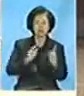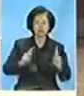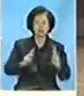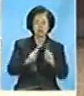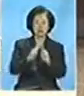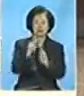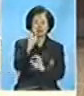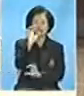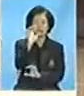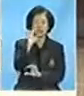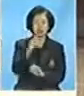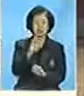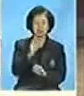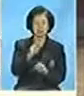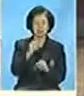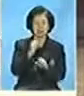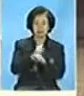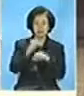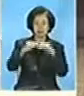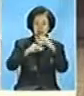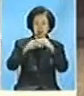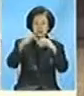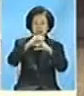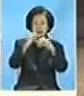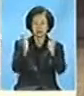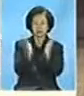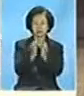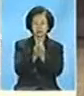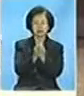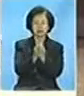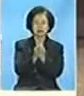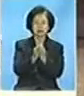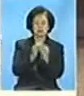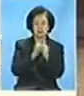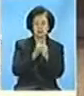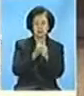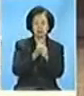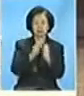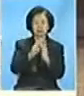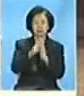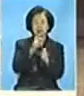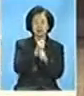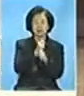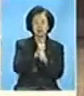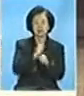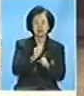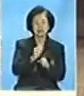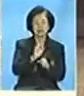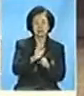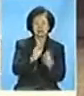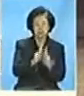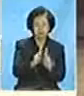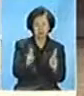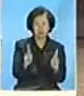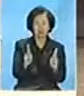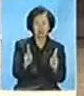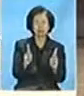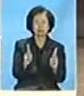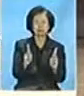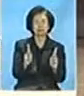ทยเป็นการทำโครงการร่วมกันในการติดตามการทำงานของคณะกรรมการหมู่บ้